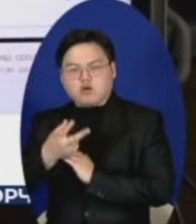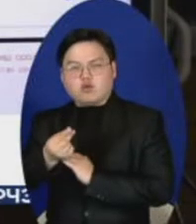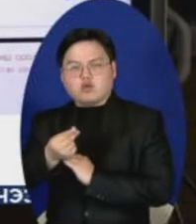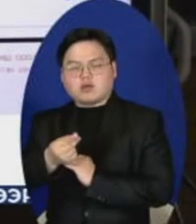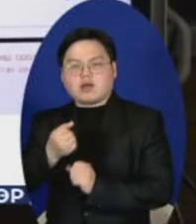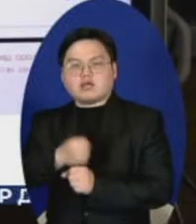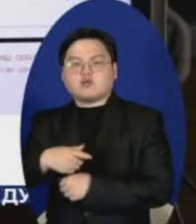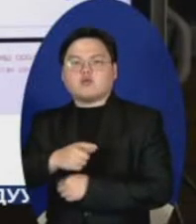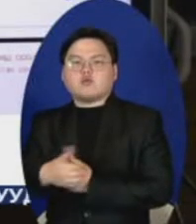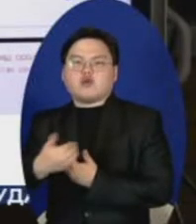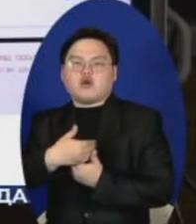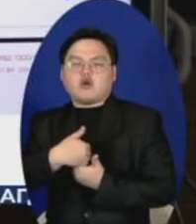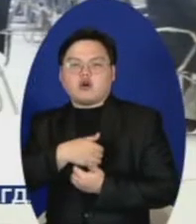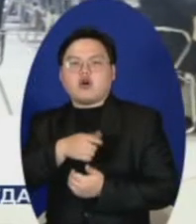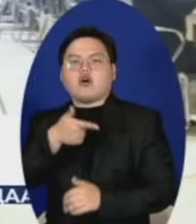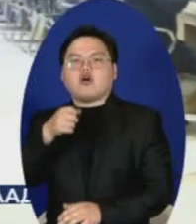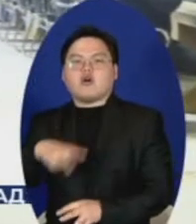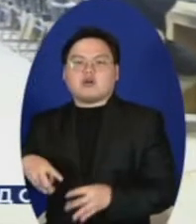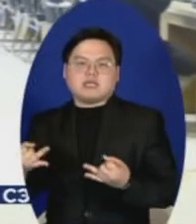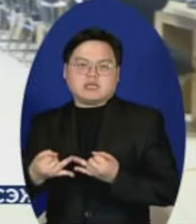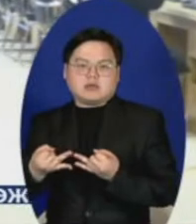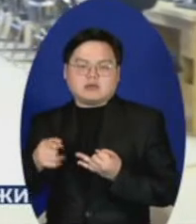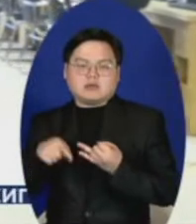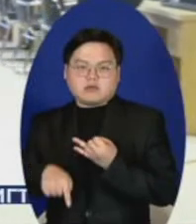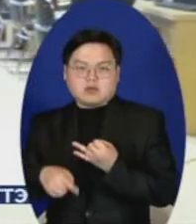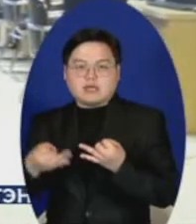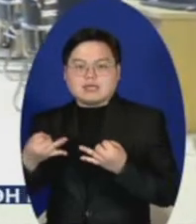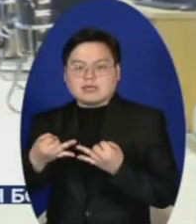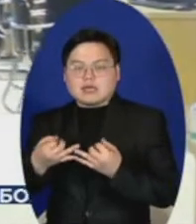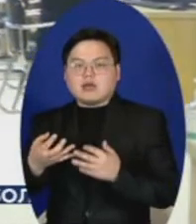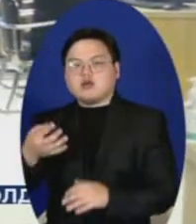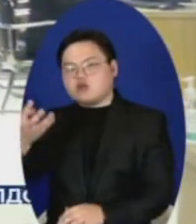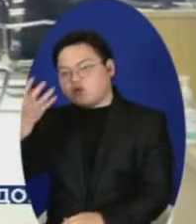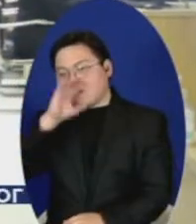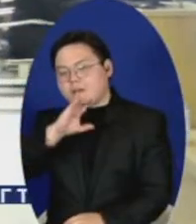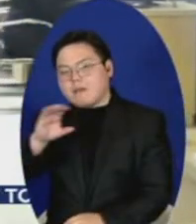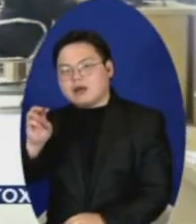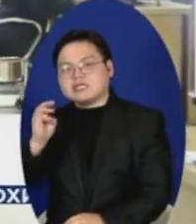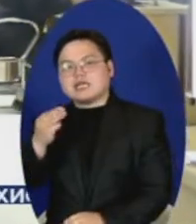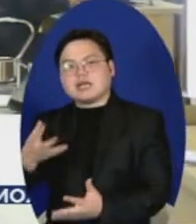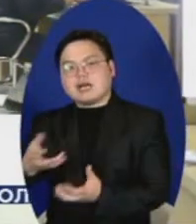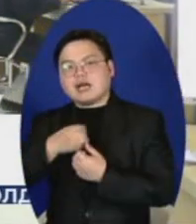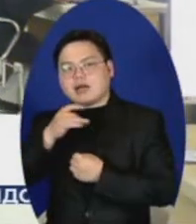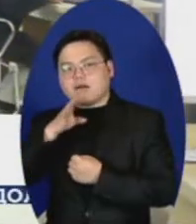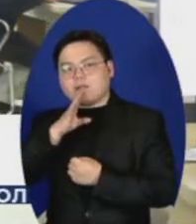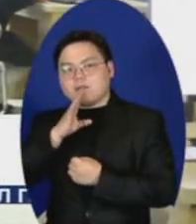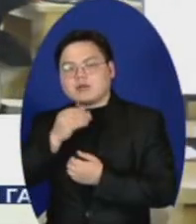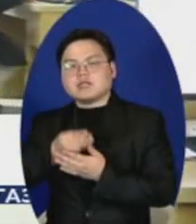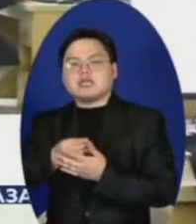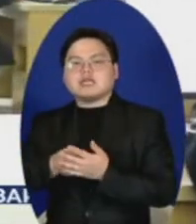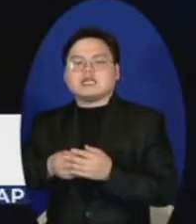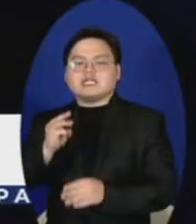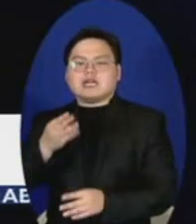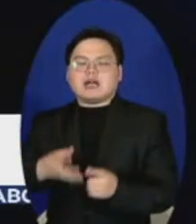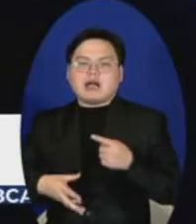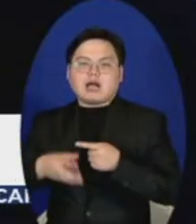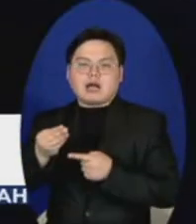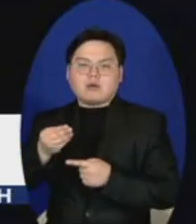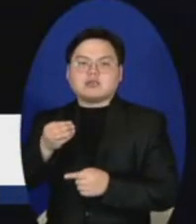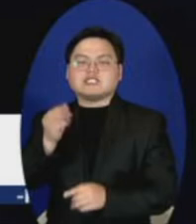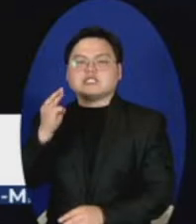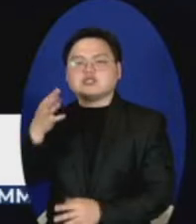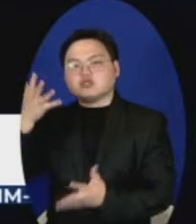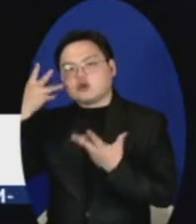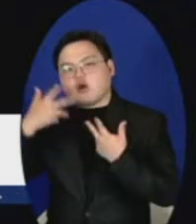зорилтыг хэрэгжүүлэх гол хүчин зүйл бөгөөд үүнтэй холбоотойгоор иргэдийг төрийн албанд сонгон шалгаруулж авах шалгалтын агуулах төдийгүй шалгалтыг